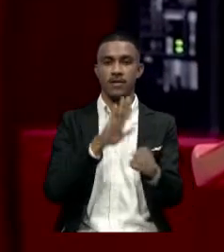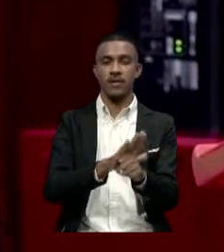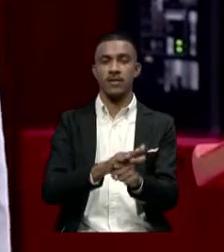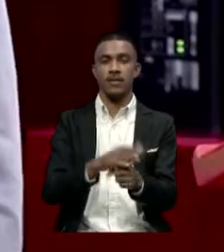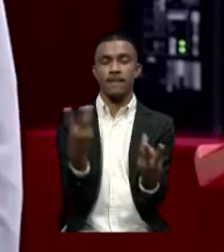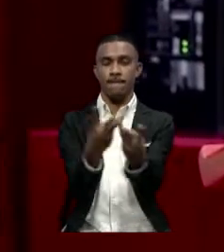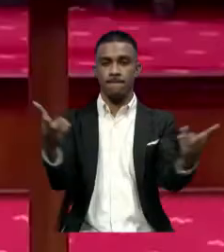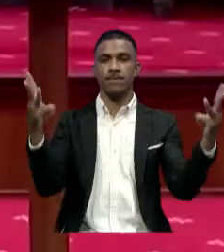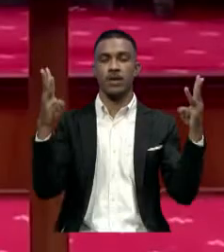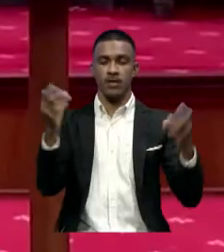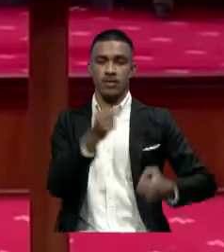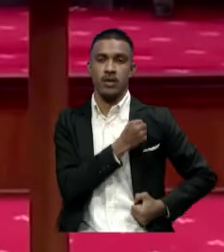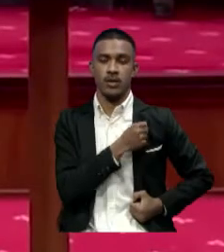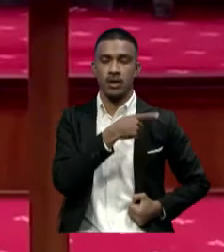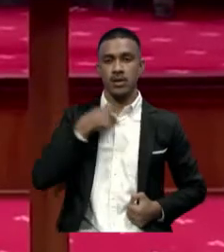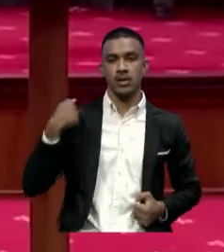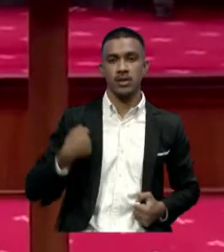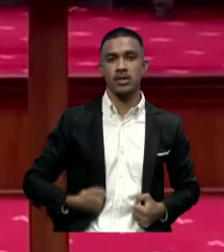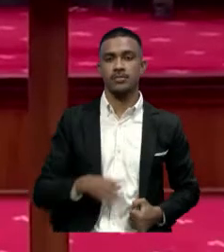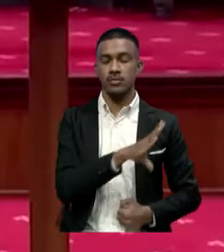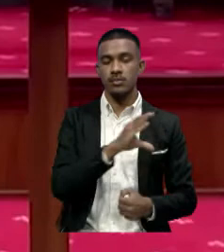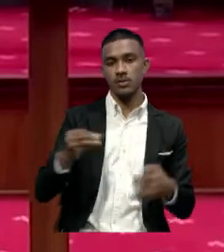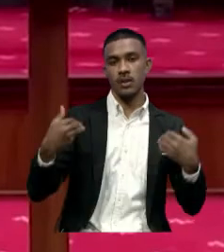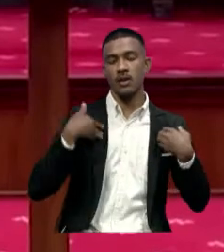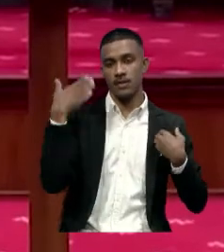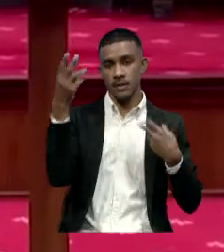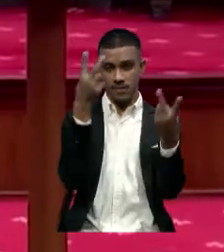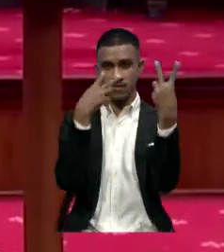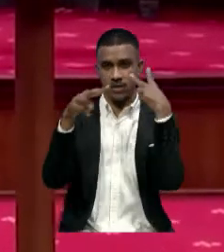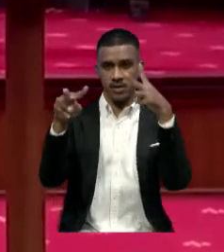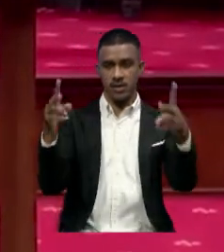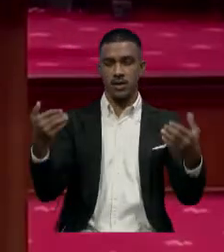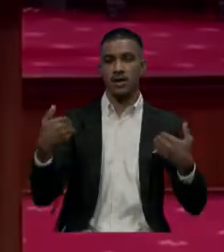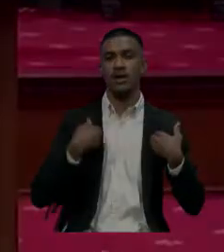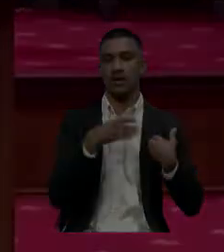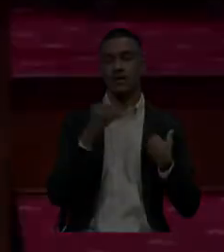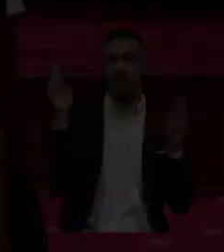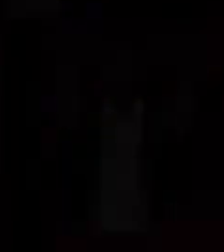sinani militar exército lança resposta ba pelo sinia visita ou reação necessária.